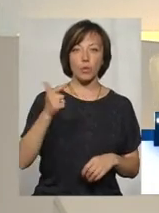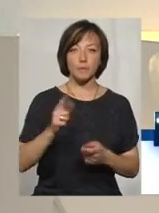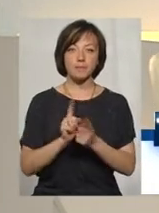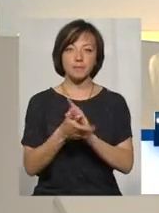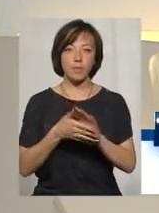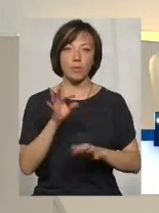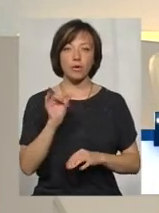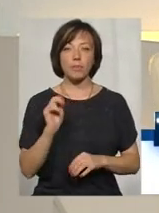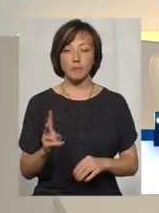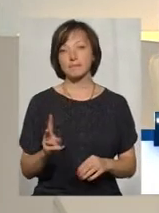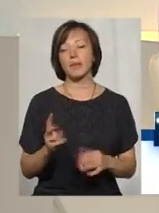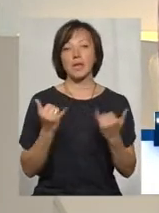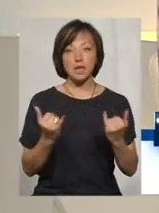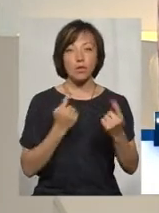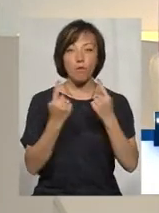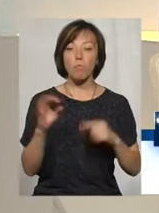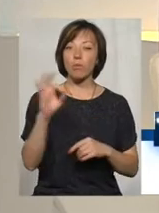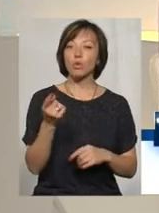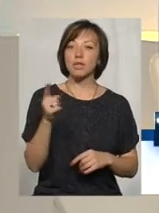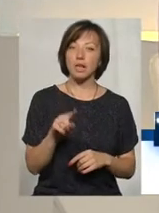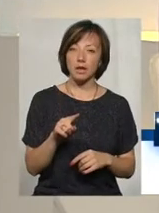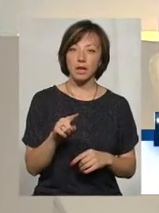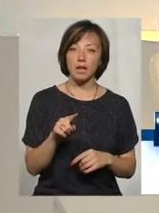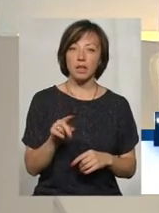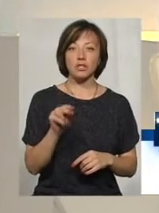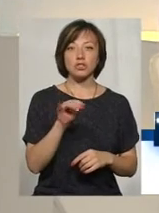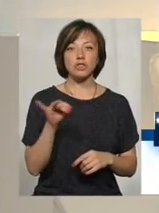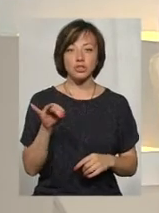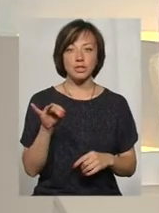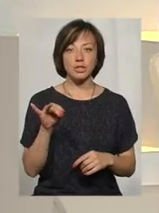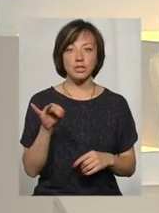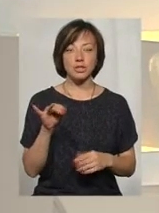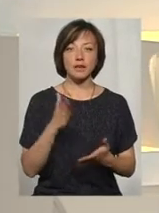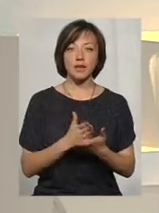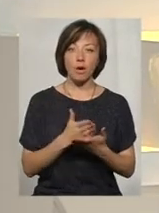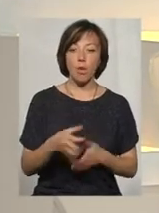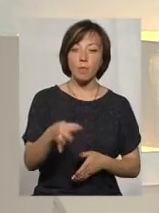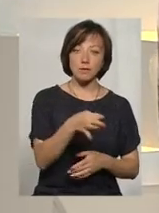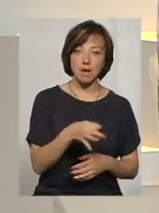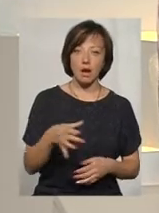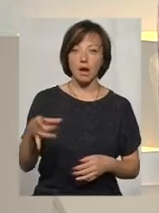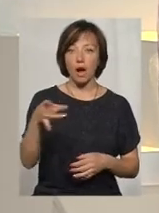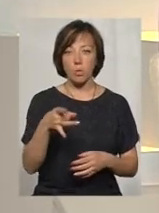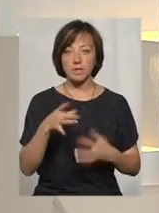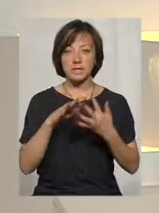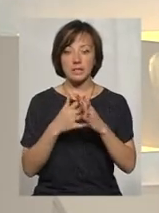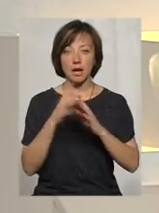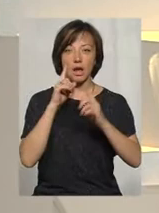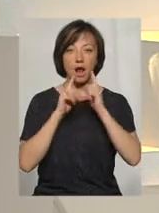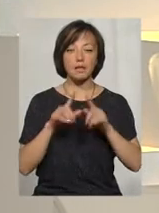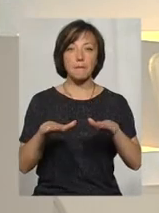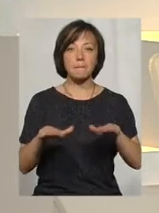І нині ми говоримо про те, чим є обласна рада, районна рада, сільська рада